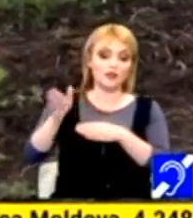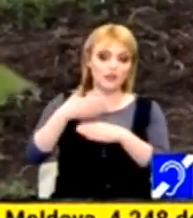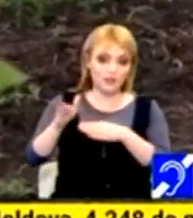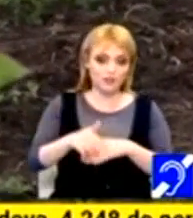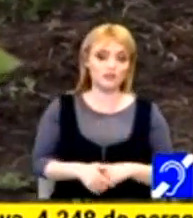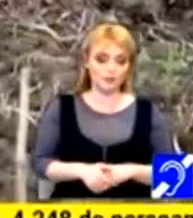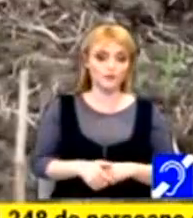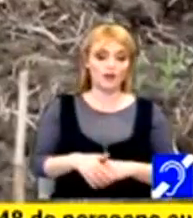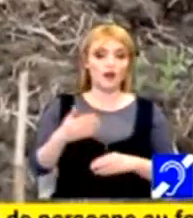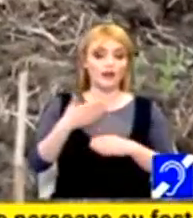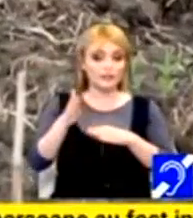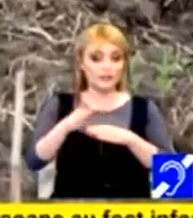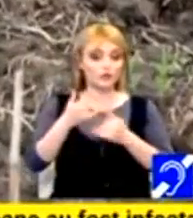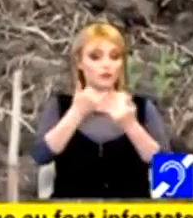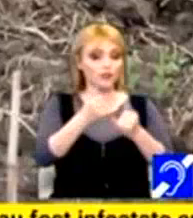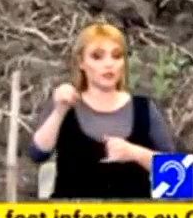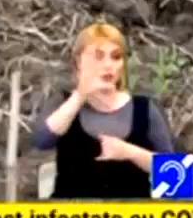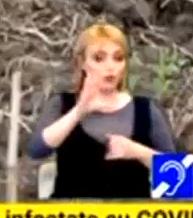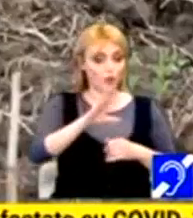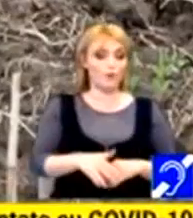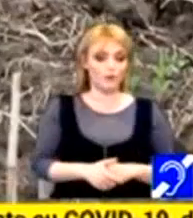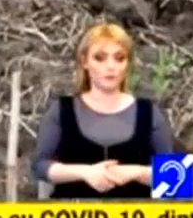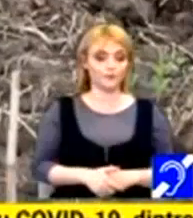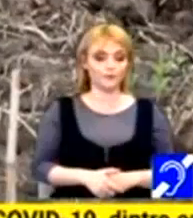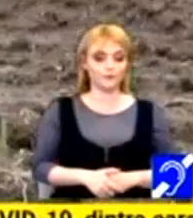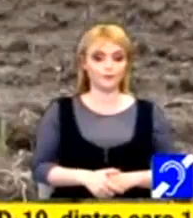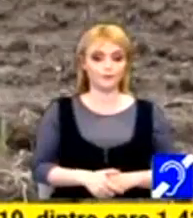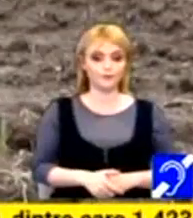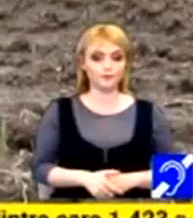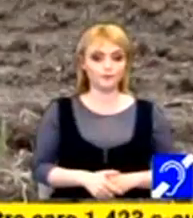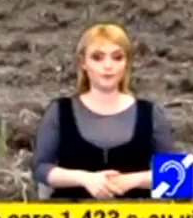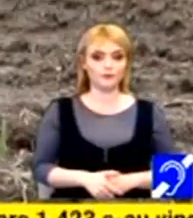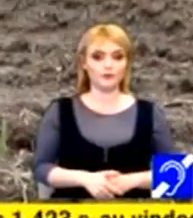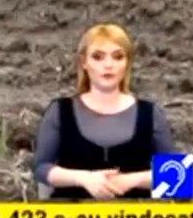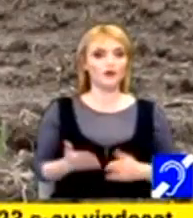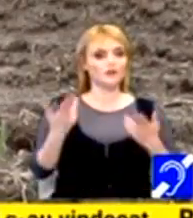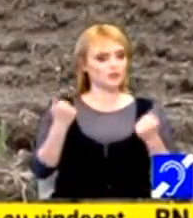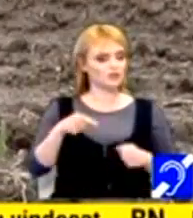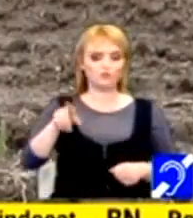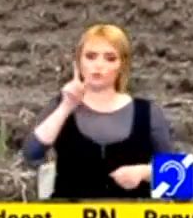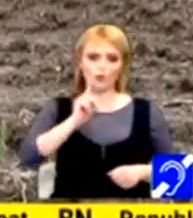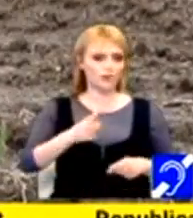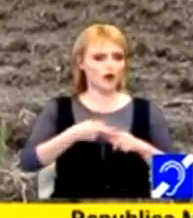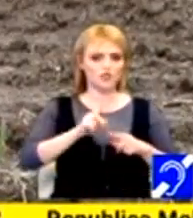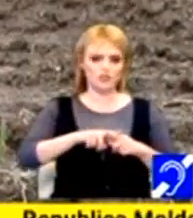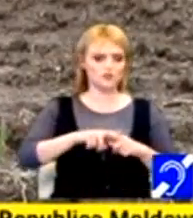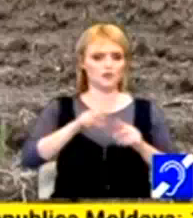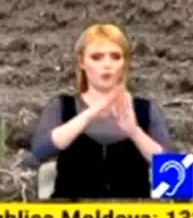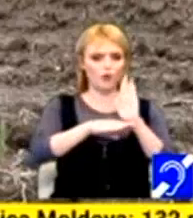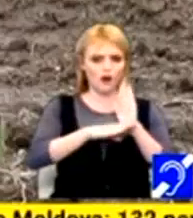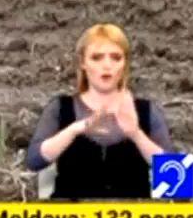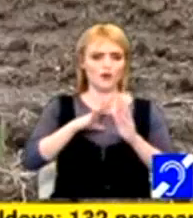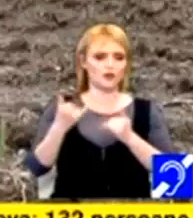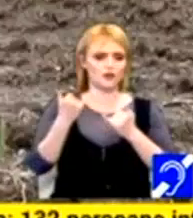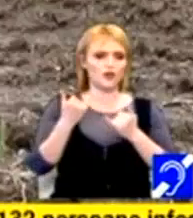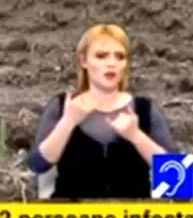preferențial oferit de Uniunea Europeană prin programul Livada Moldovei. Da, este foarte convenabil, deoarece avem și o perioadă de